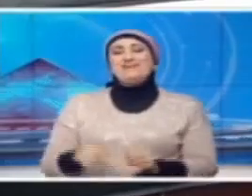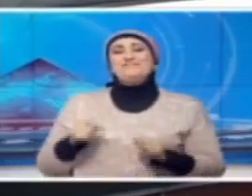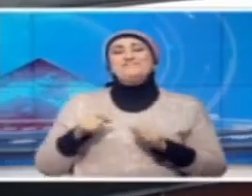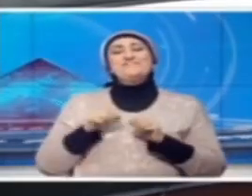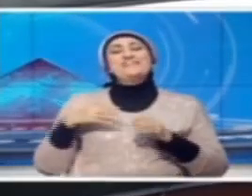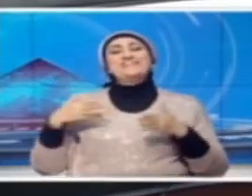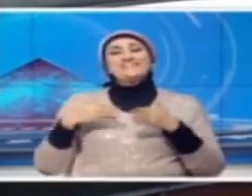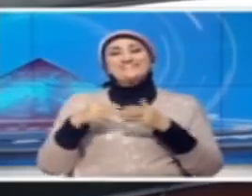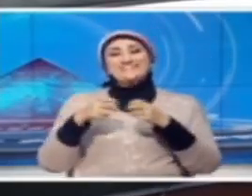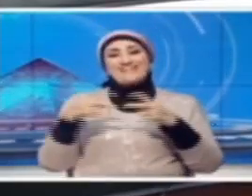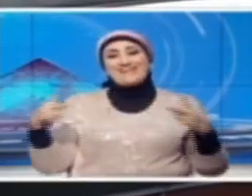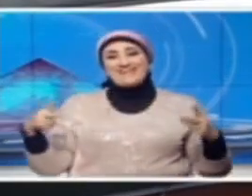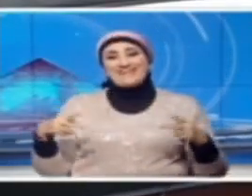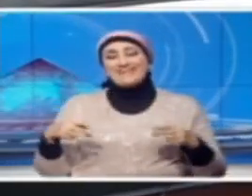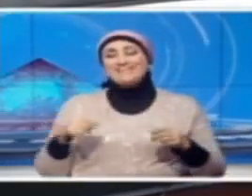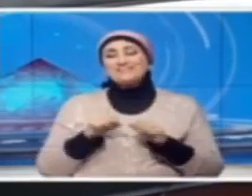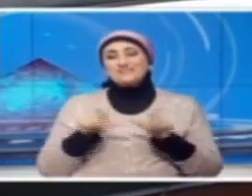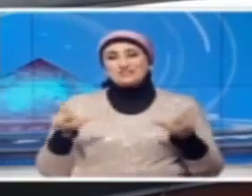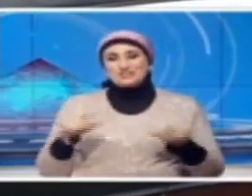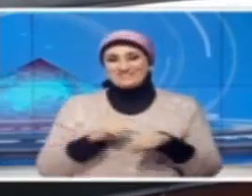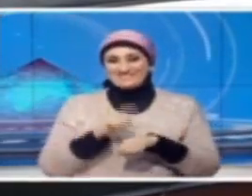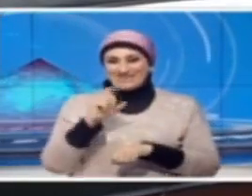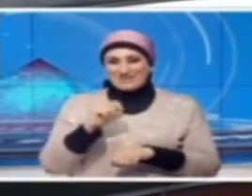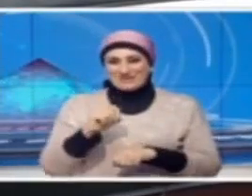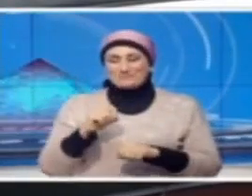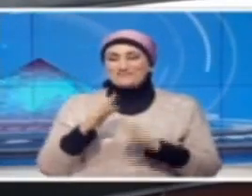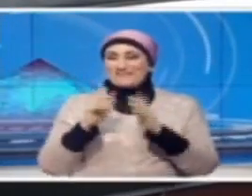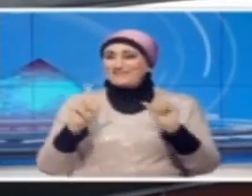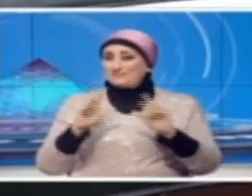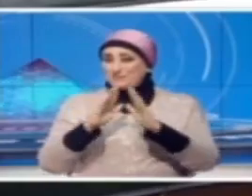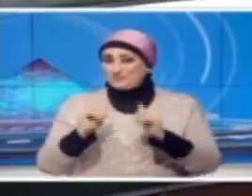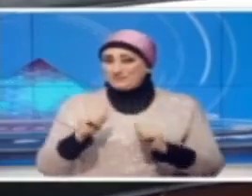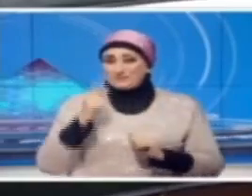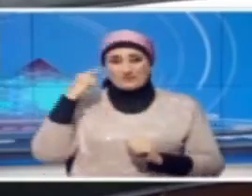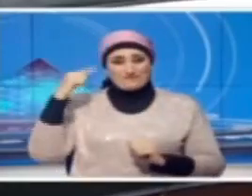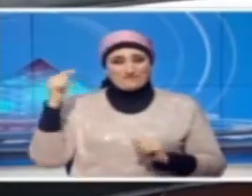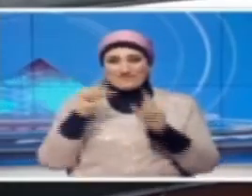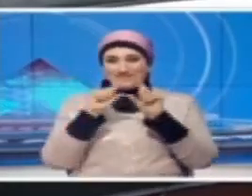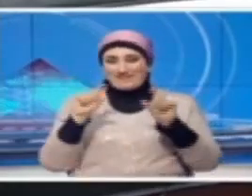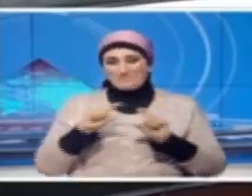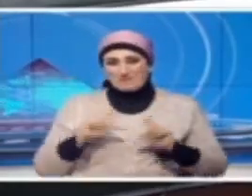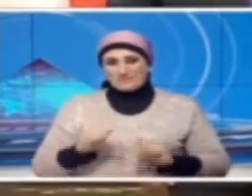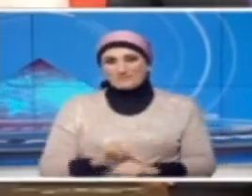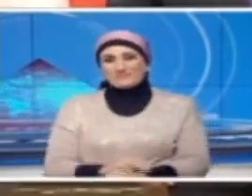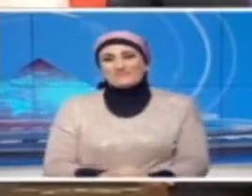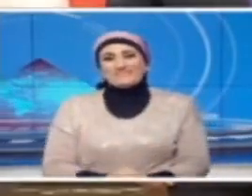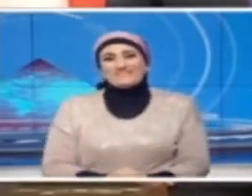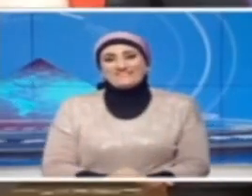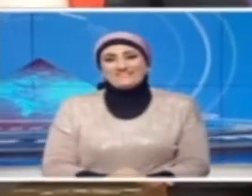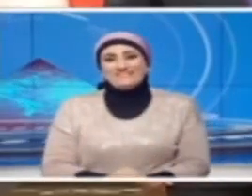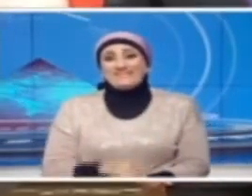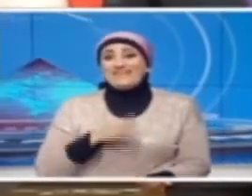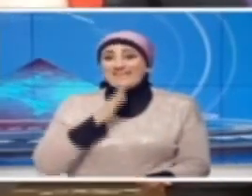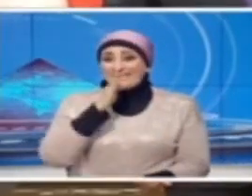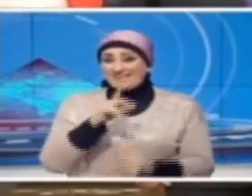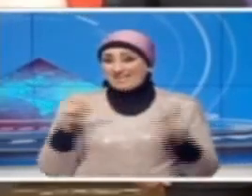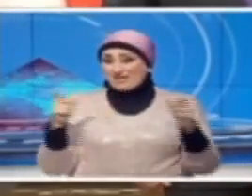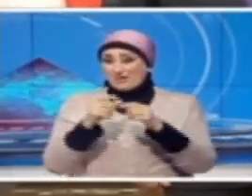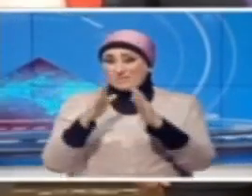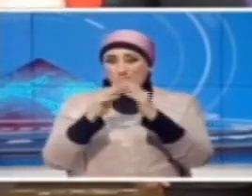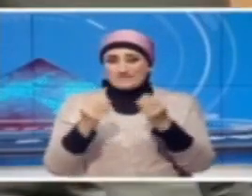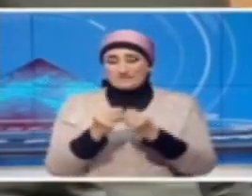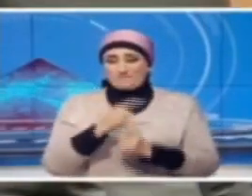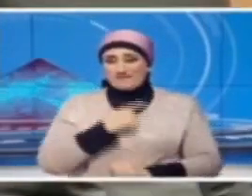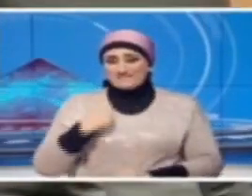وصلنا إلى نهاية الخامسة من التلفزيون المصري، وتبقى أخيرا تذكير بأهم العناوين. خلال القمة